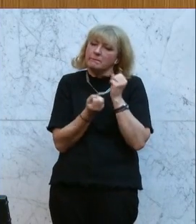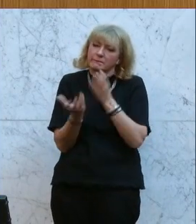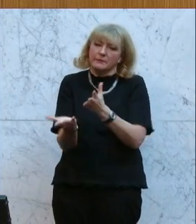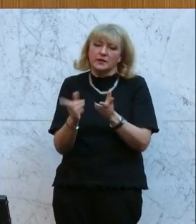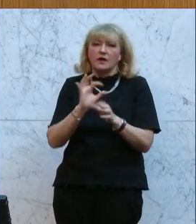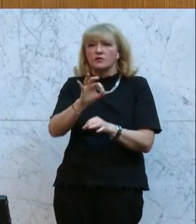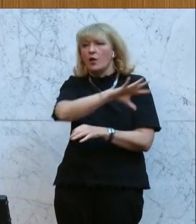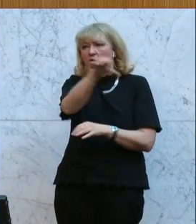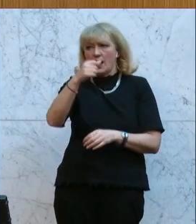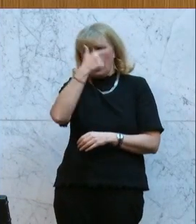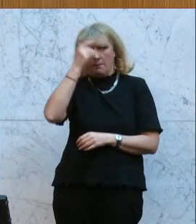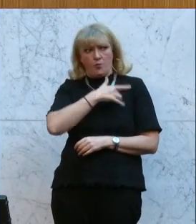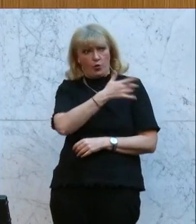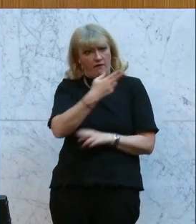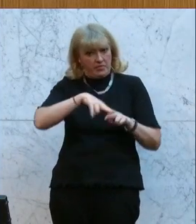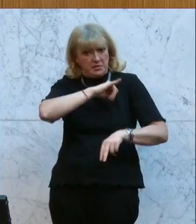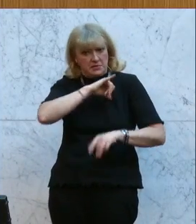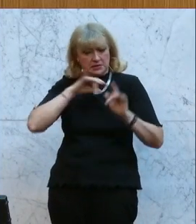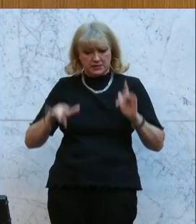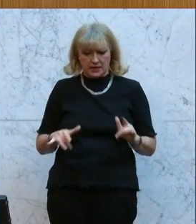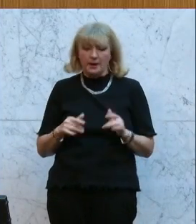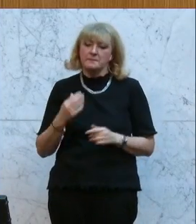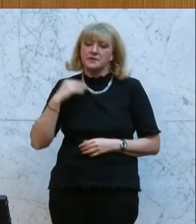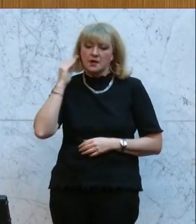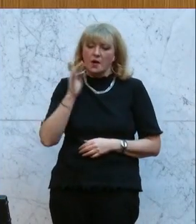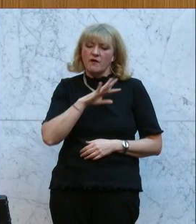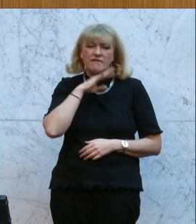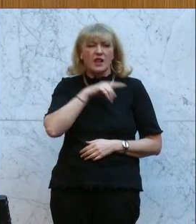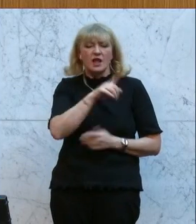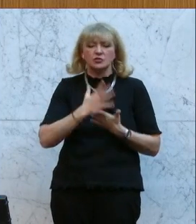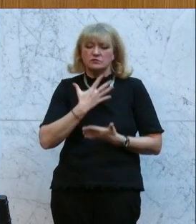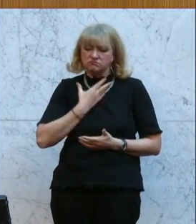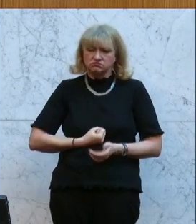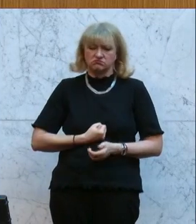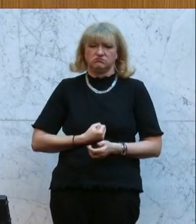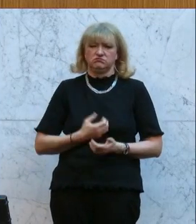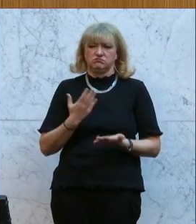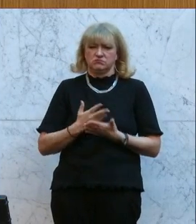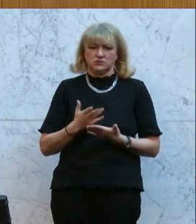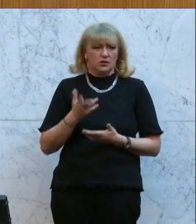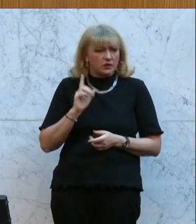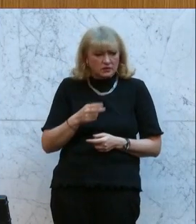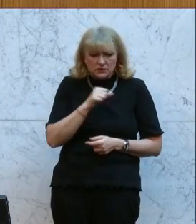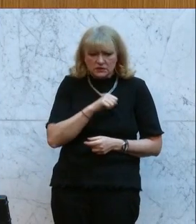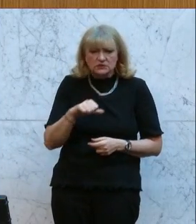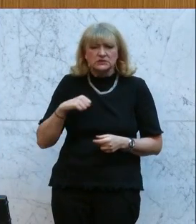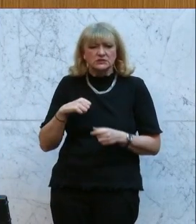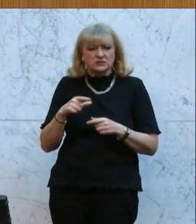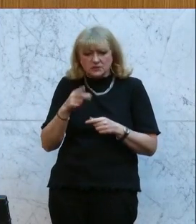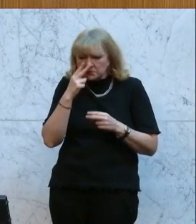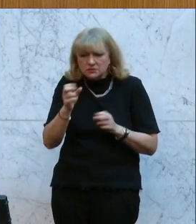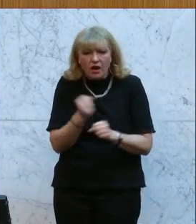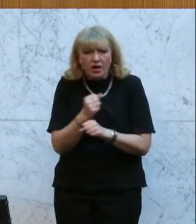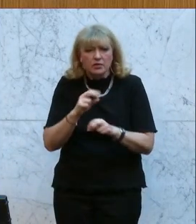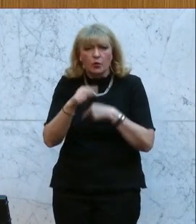alle Bürgerinnen und Bürger, die es interessiert. Und ich glaube, viele sind frustriert, dass sie nicht selbst ein Bild vom U-Ausschuss machen können, weil er nicht öffentlich ist.